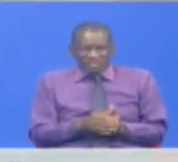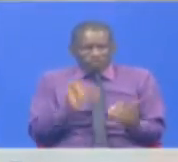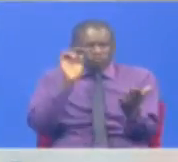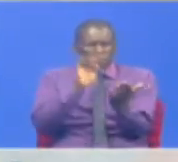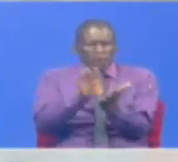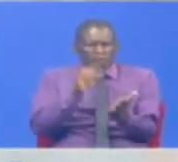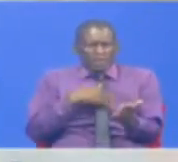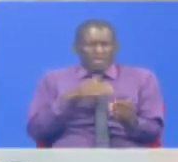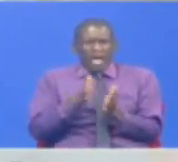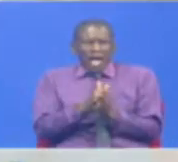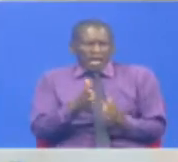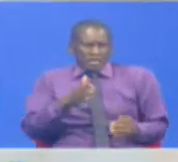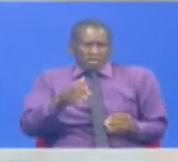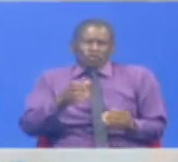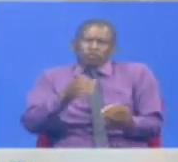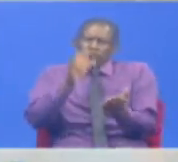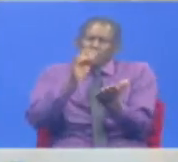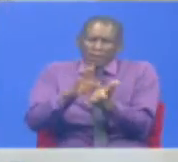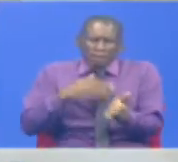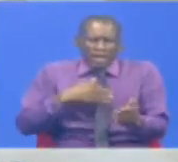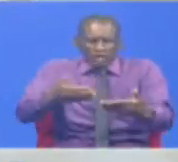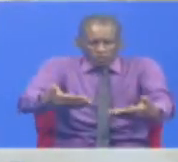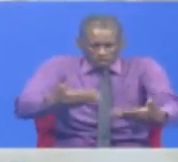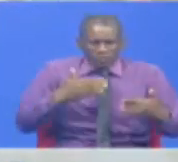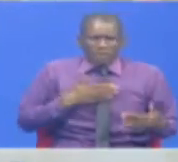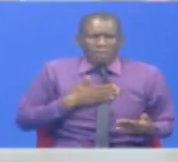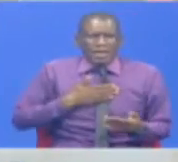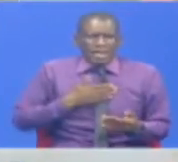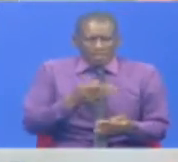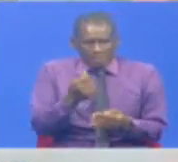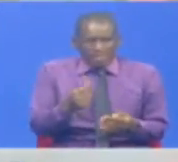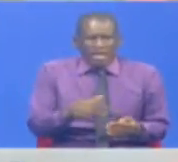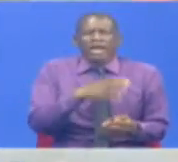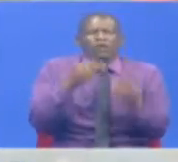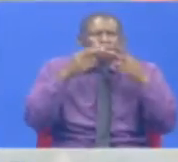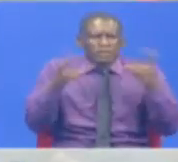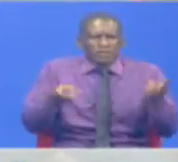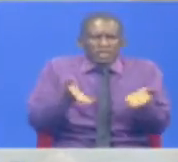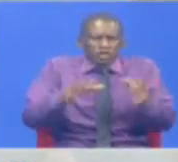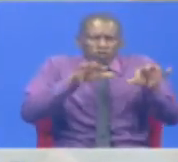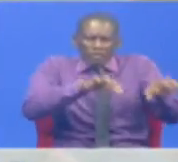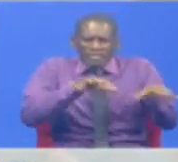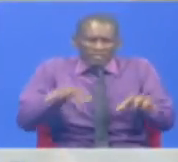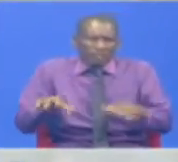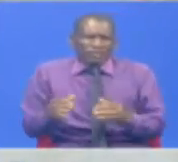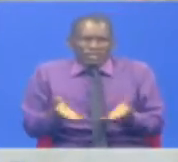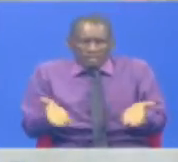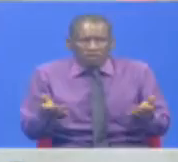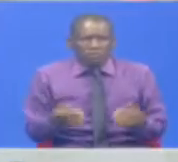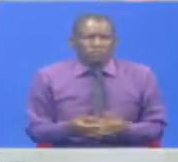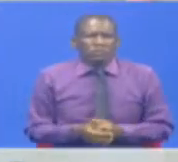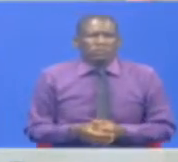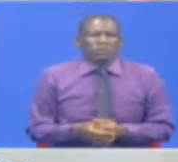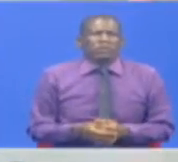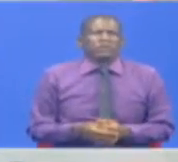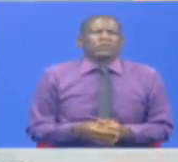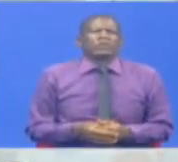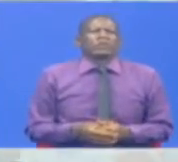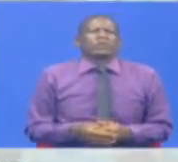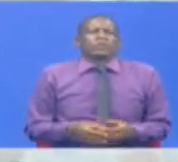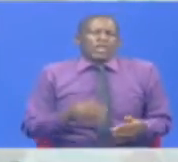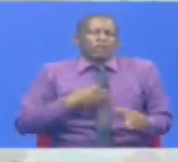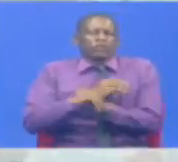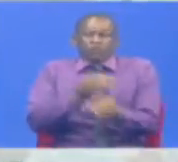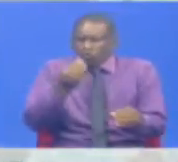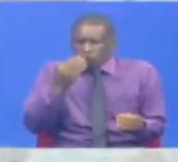pesa yako unapatiwa. Unaenda na peaceful way. Sasa hizi tunaumia. Yaani tunaumia. Tunalala njaa.